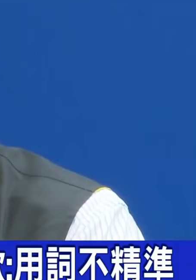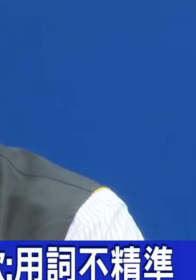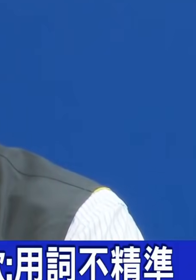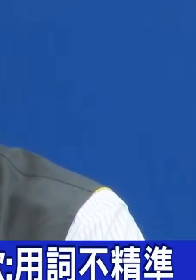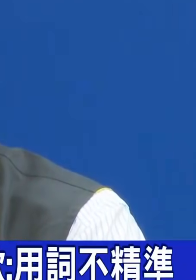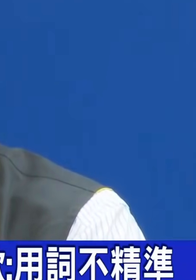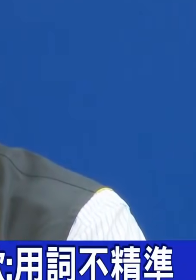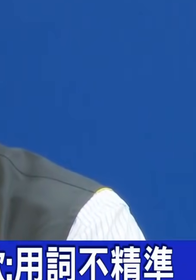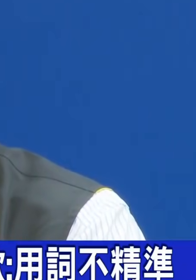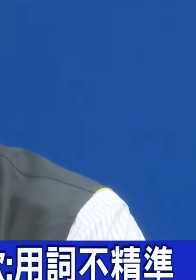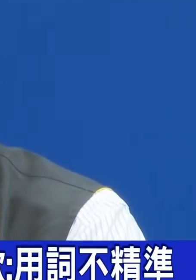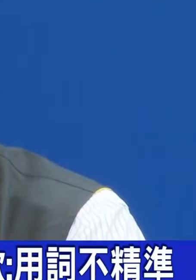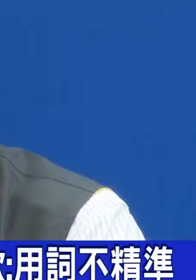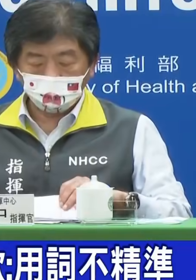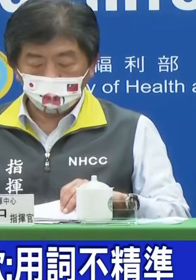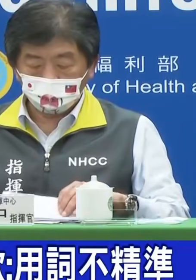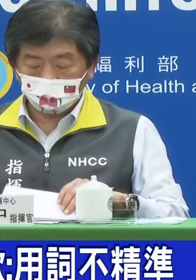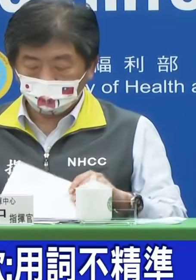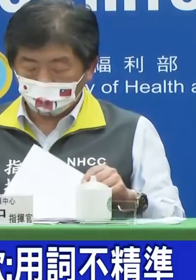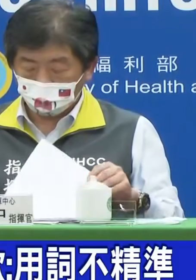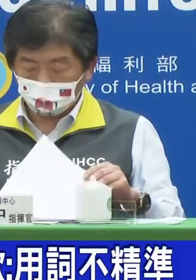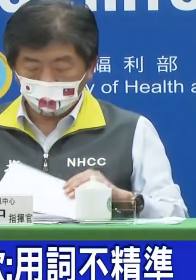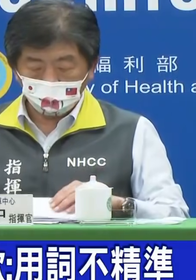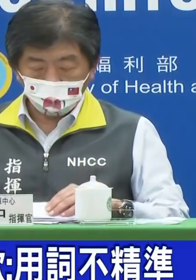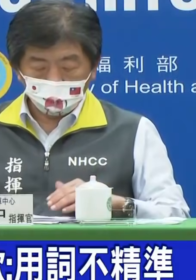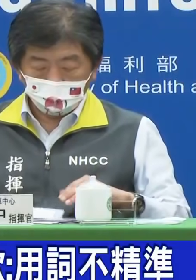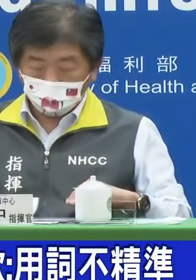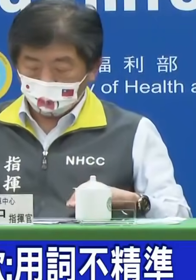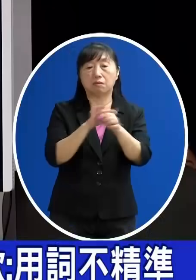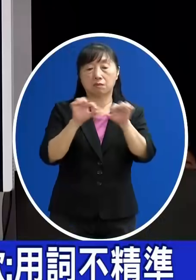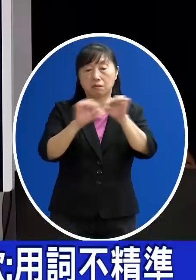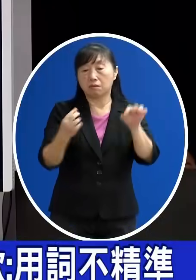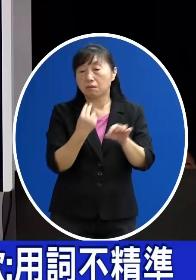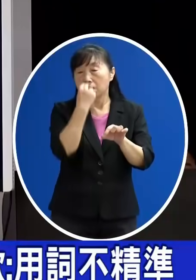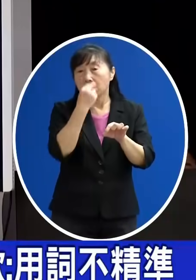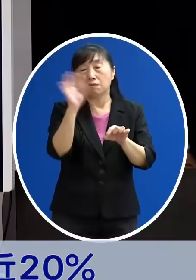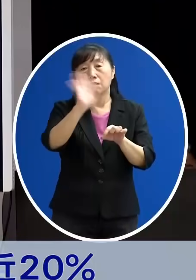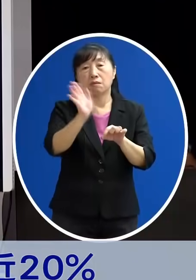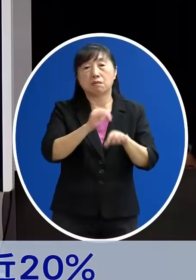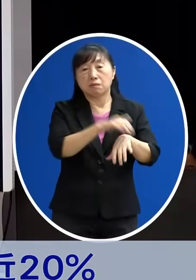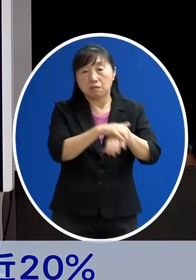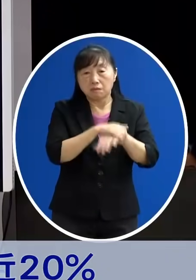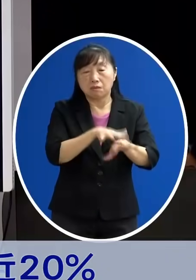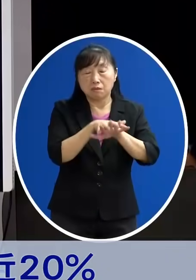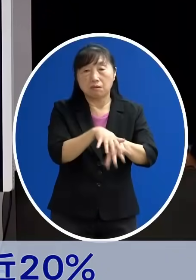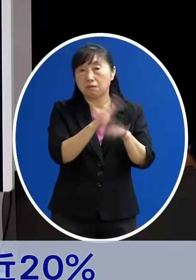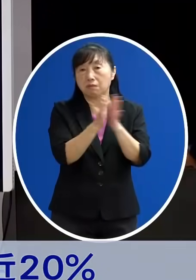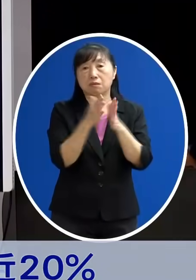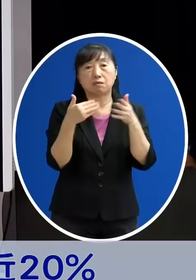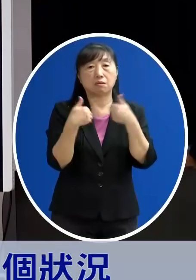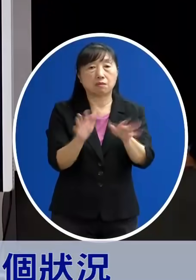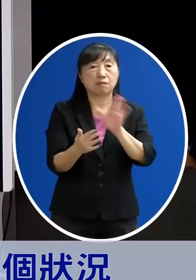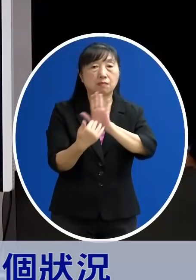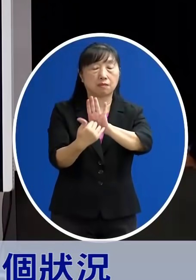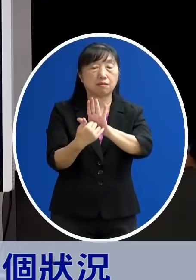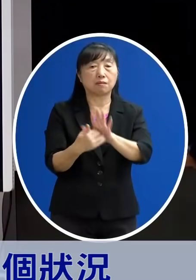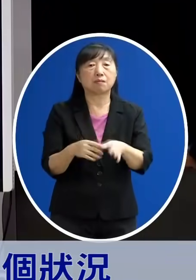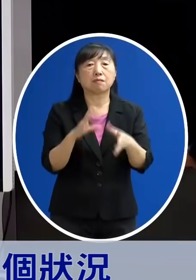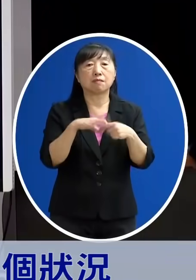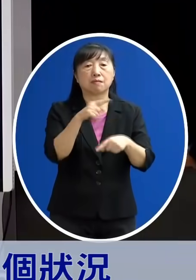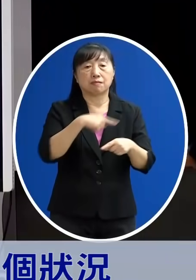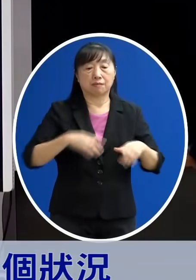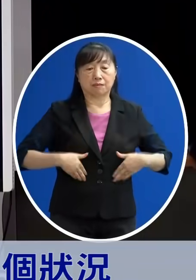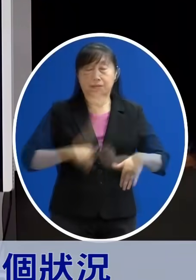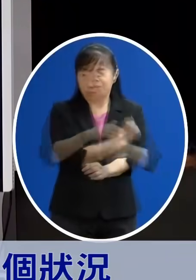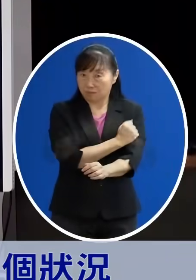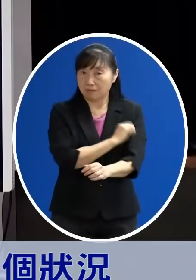号记者会上正式道歉，为了引发轩然大波的这句话， 这样的一个高比例，将近20%的拒绝插管、拒绝